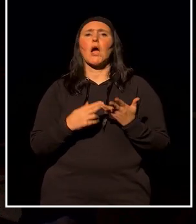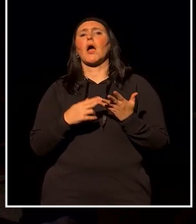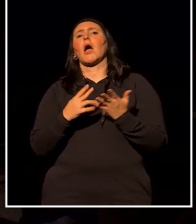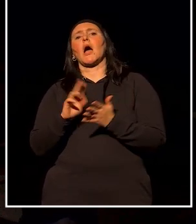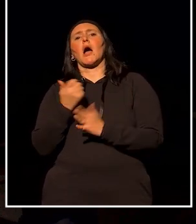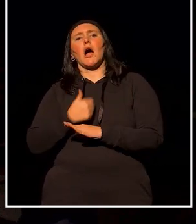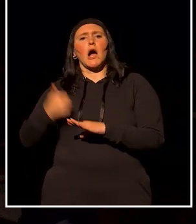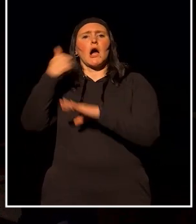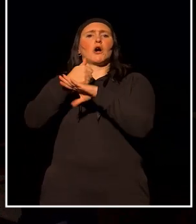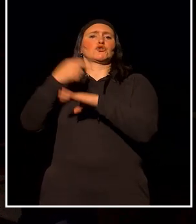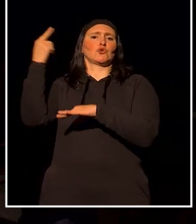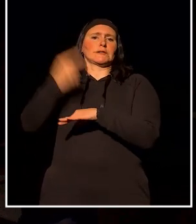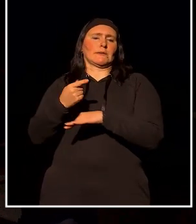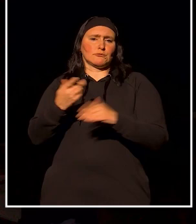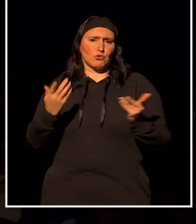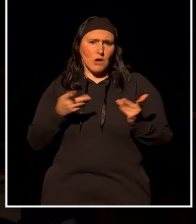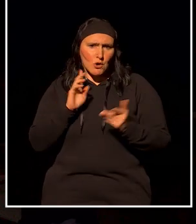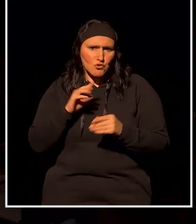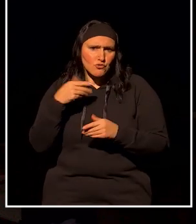Autoritarismus.